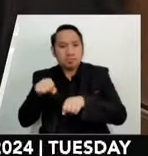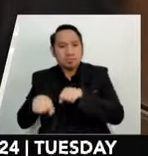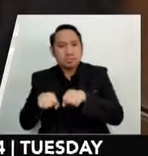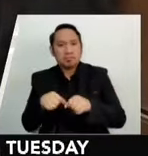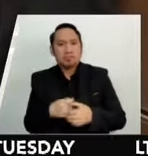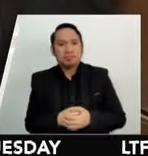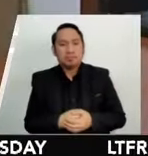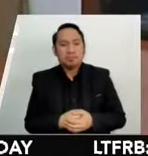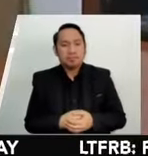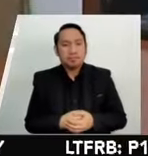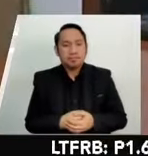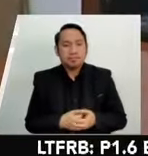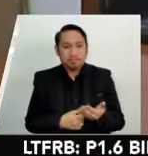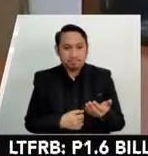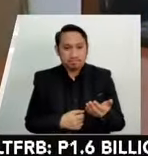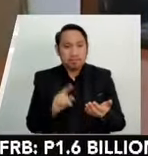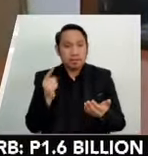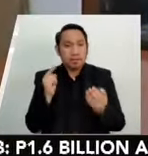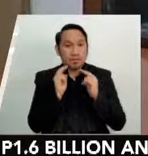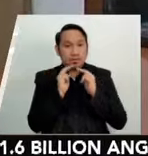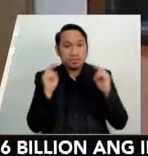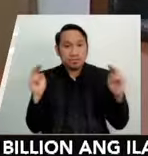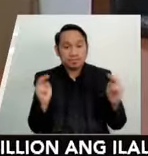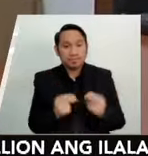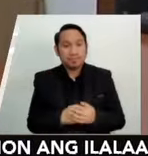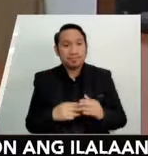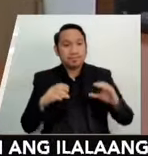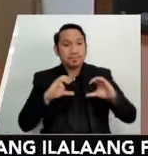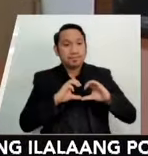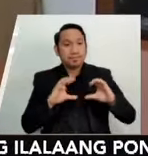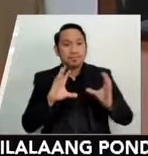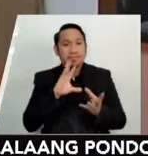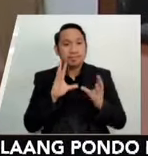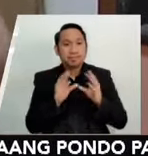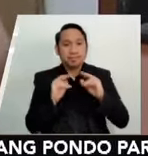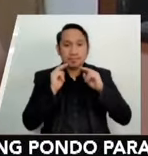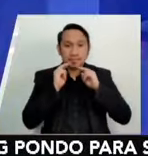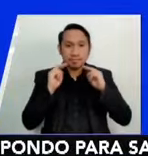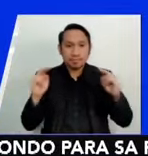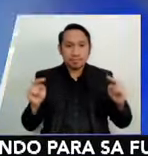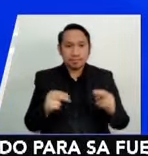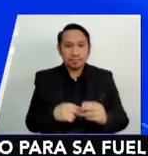unang balita. EJ Gomez para sa GMA Integrated News.